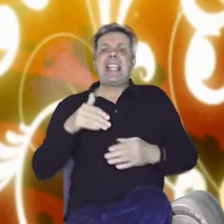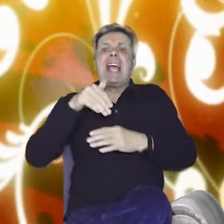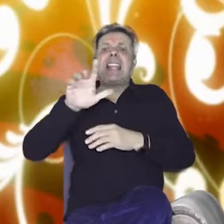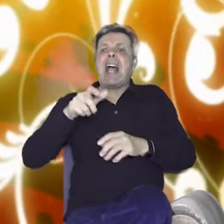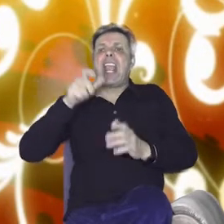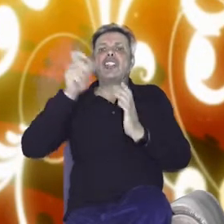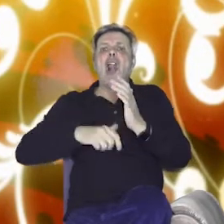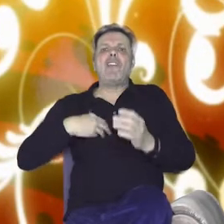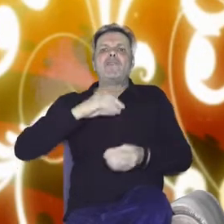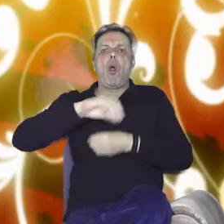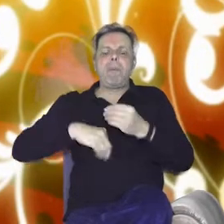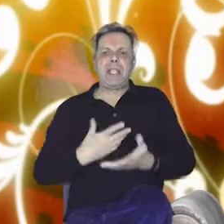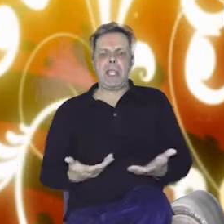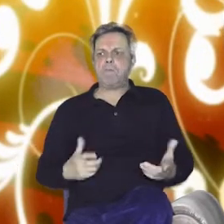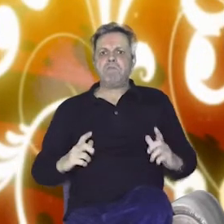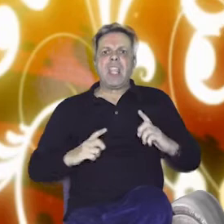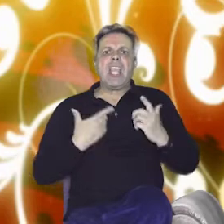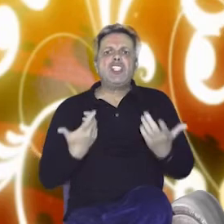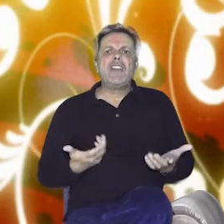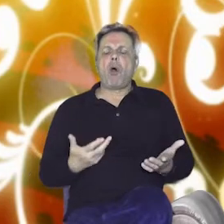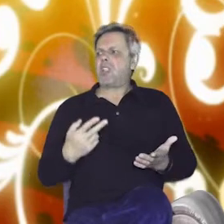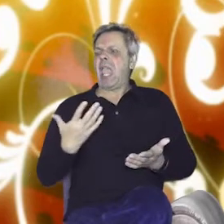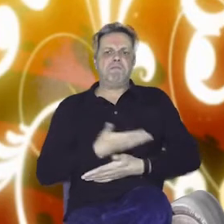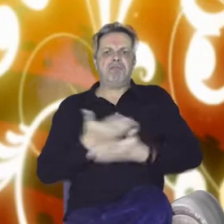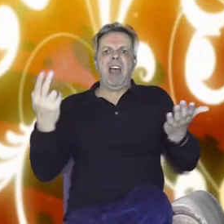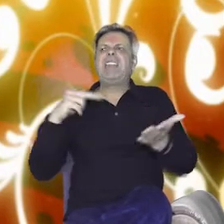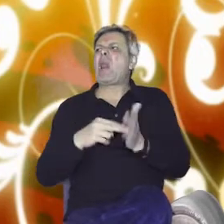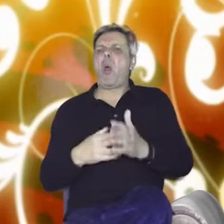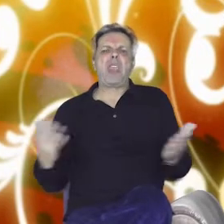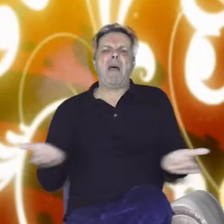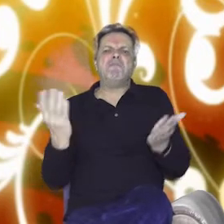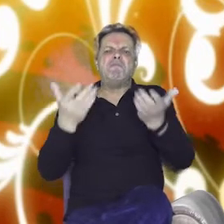svoje obitelji. Život je tehnologiziran na taj način da